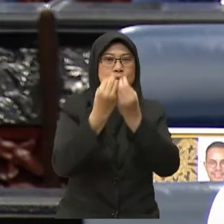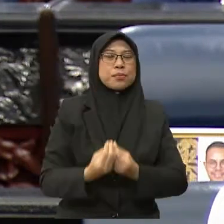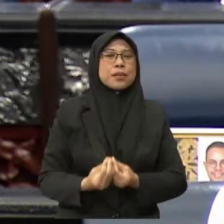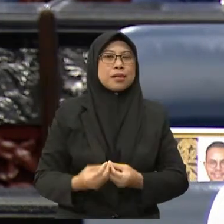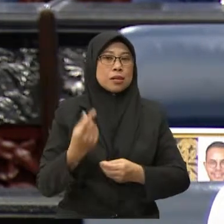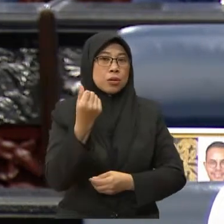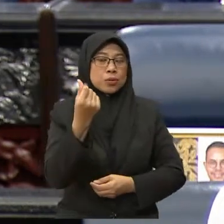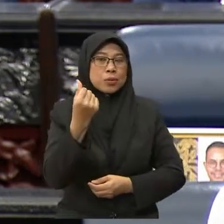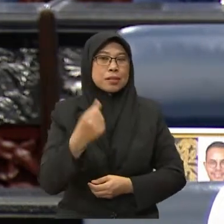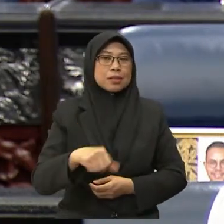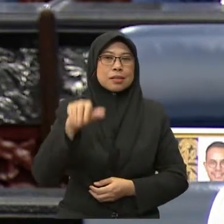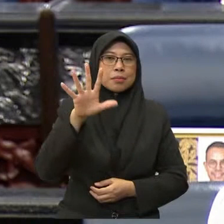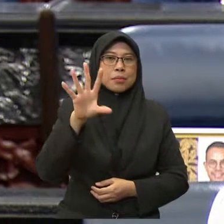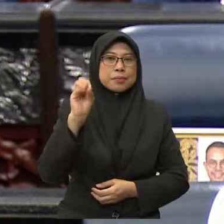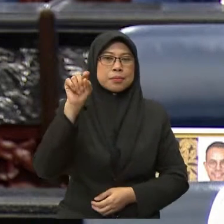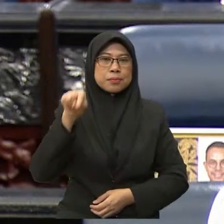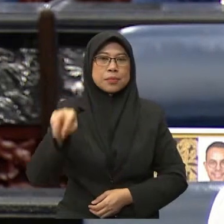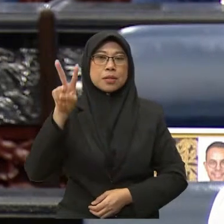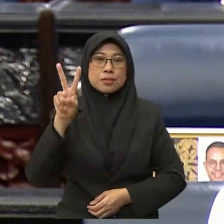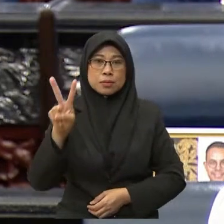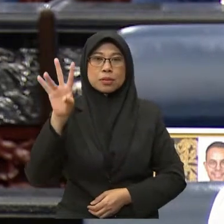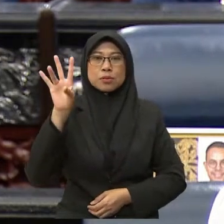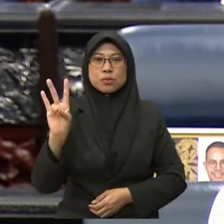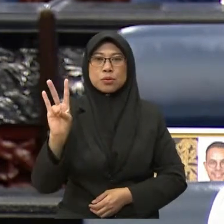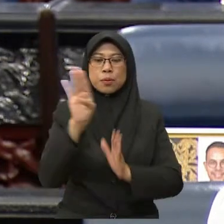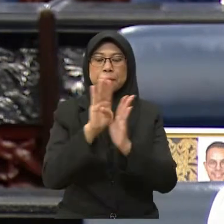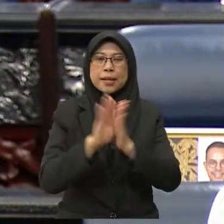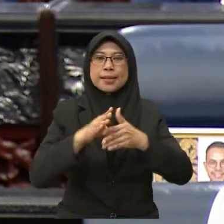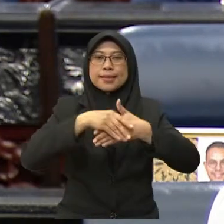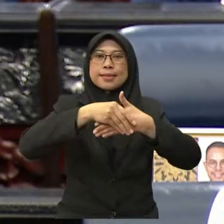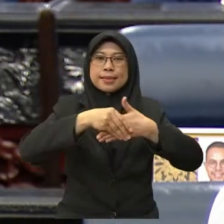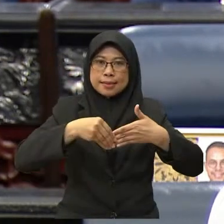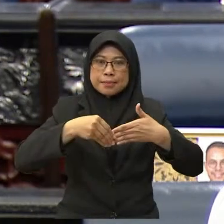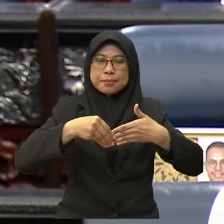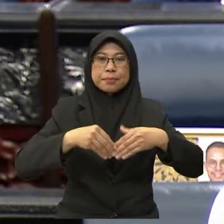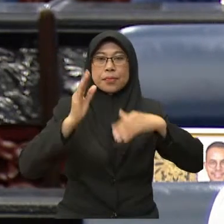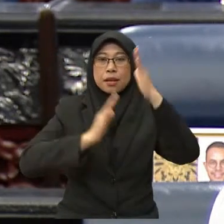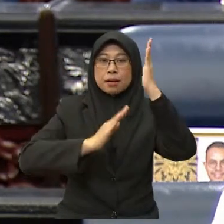ringgit Malaysia 50.27 bilion. Pihak